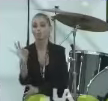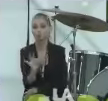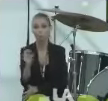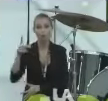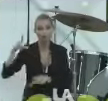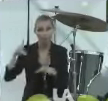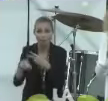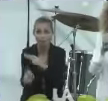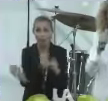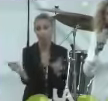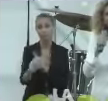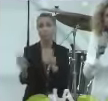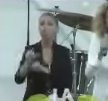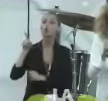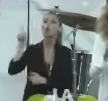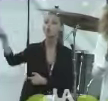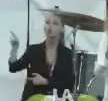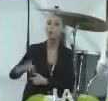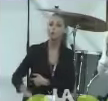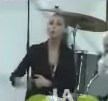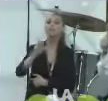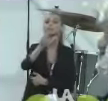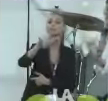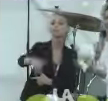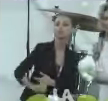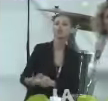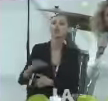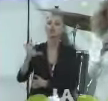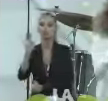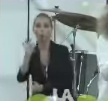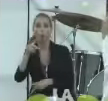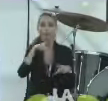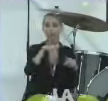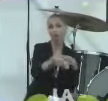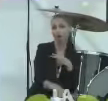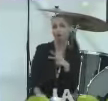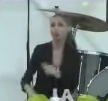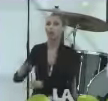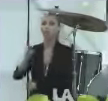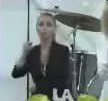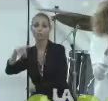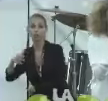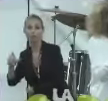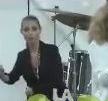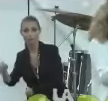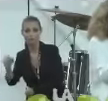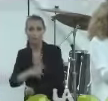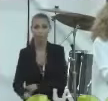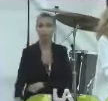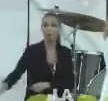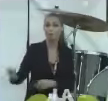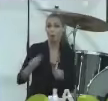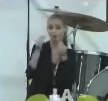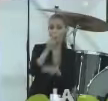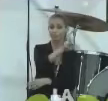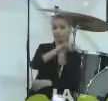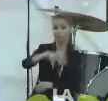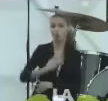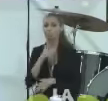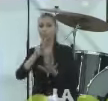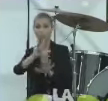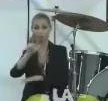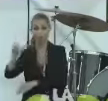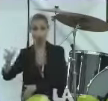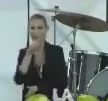tagliato. Lui ha tagliato dal 3,50 al 3,20, però l'acconto me lo dai sul 3,75. È un